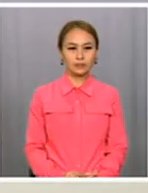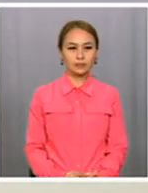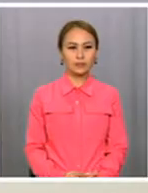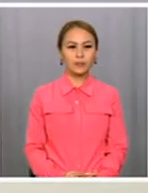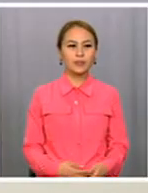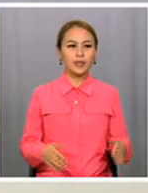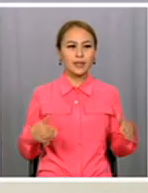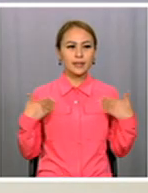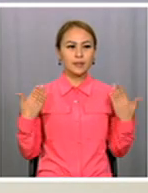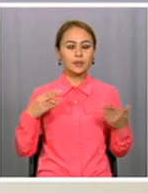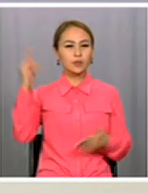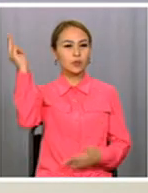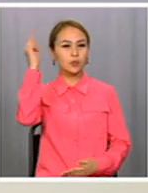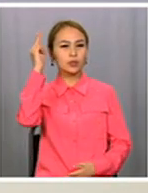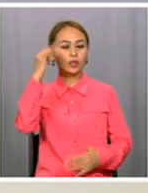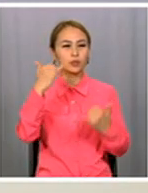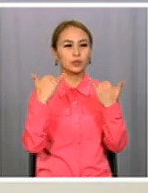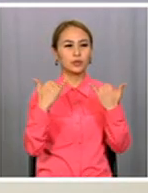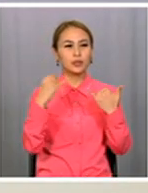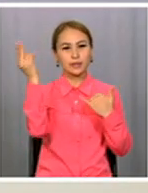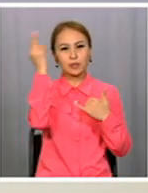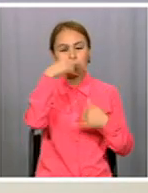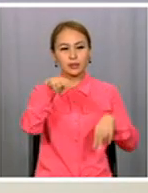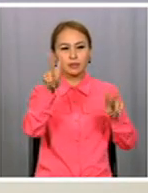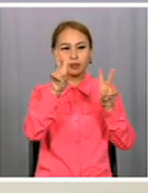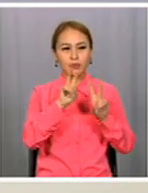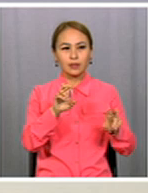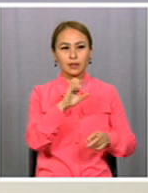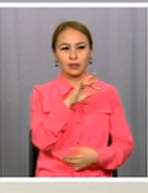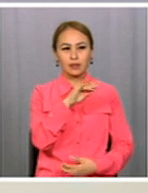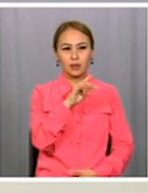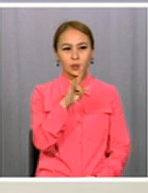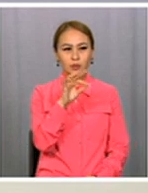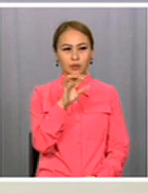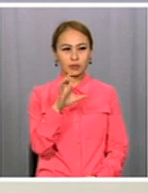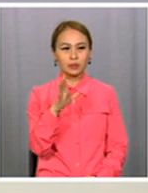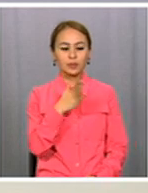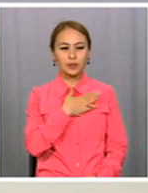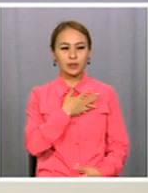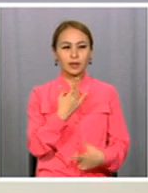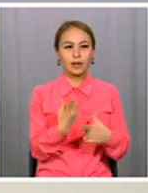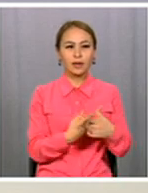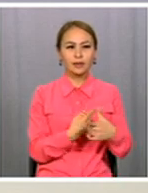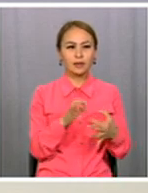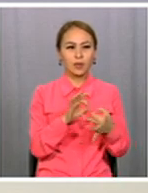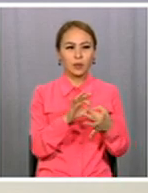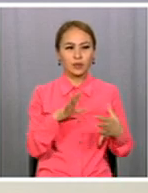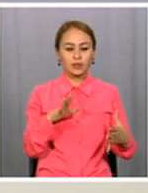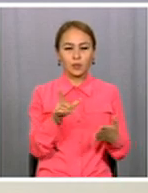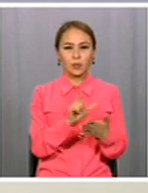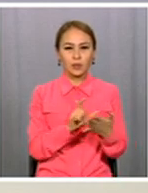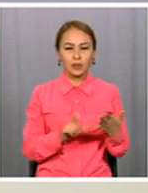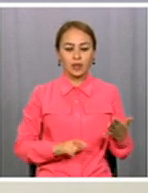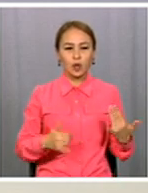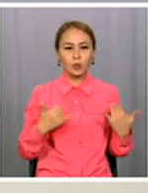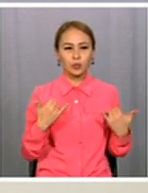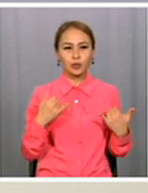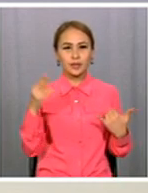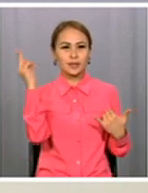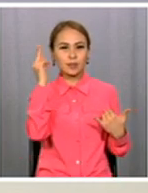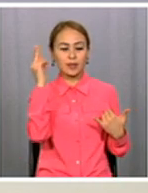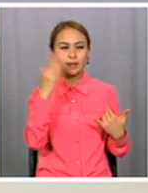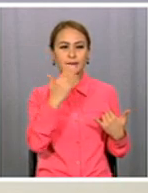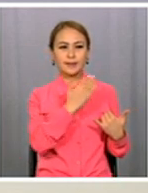Сәлеметсіздер ме, оқушылар? Бүгінгі сабақтың тақырыбы Ерлан Жүністің «Менің атым тәуелсіздік» өлеңі. Бүгінгі сабақта сіздер